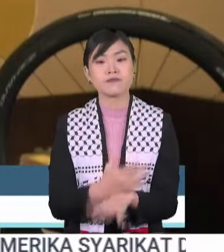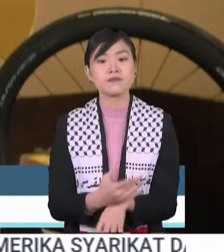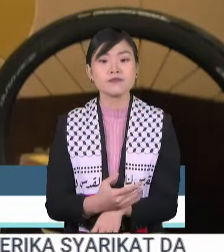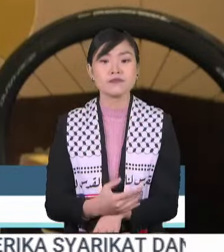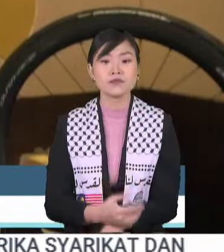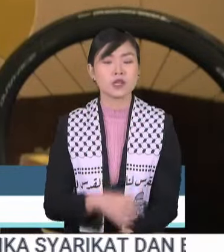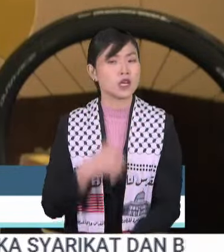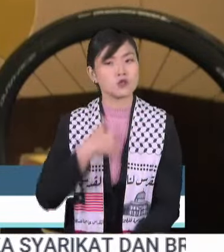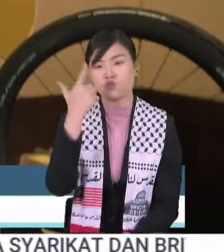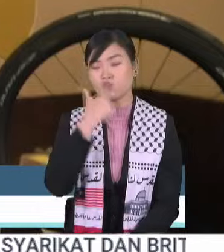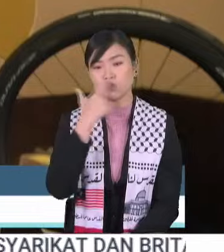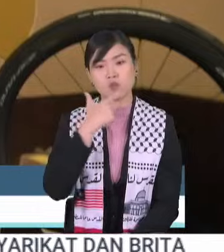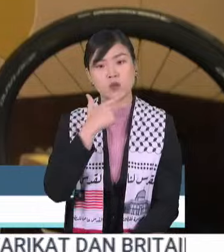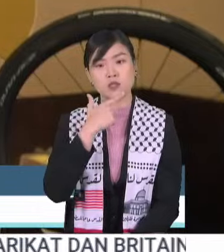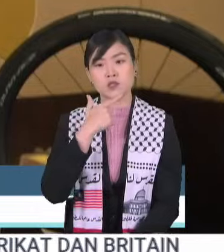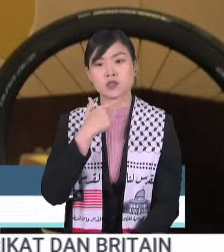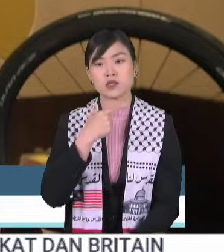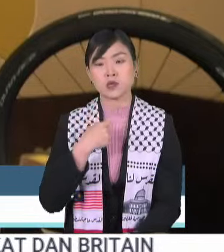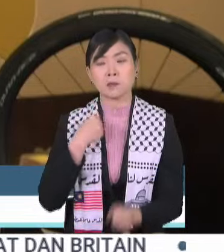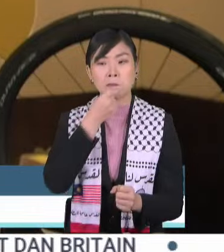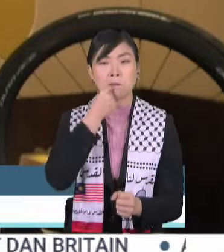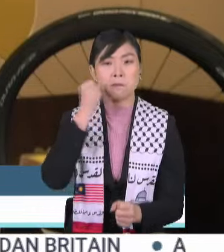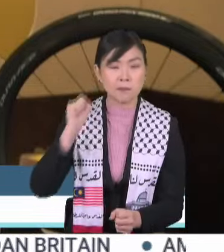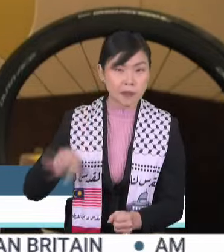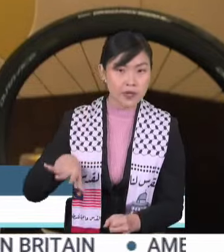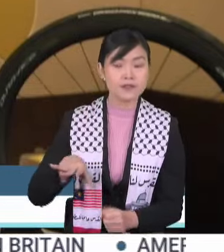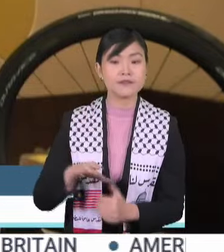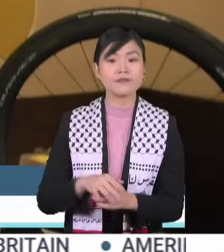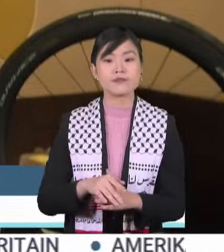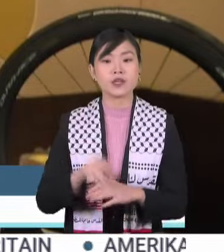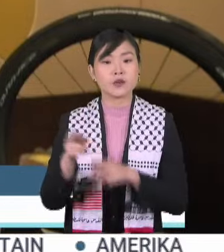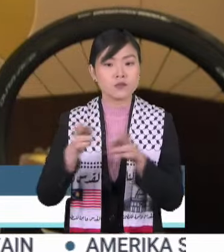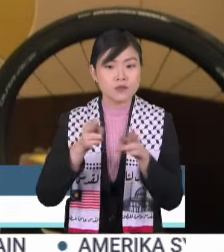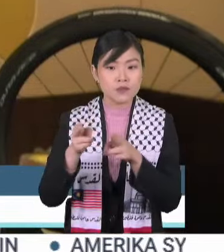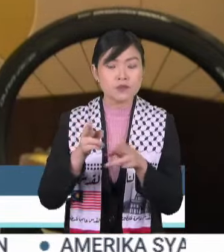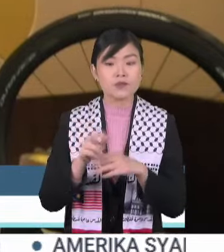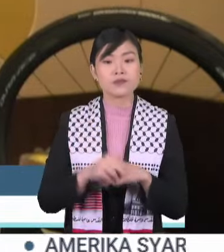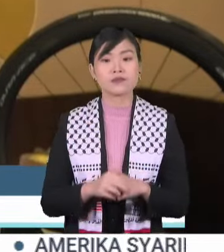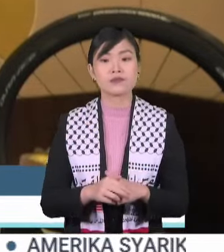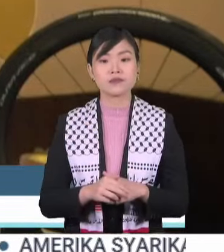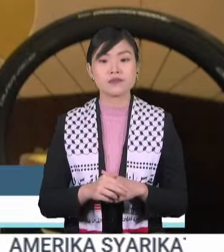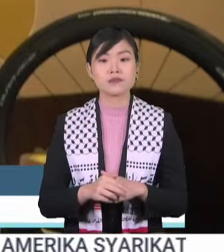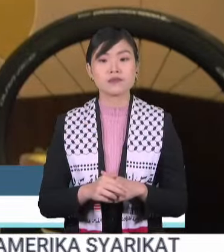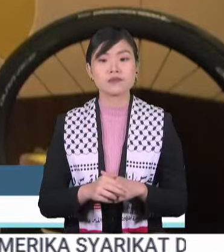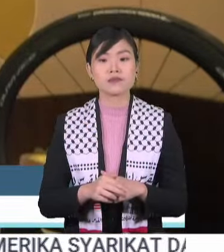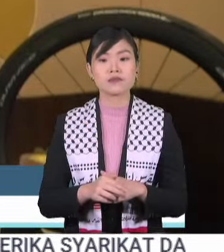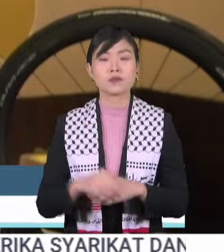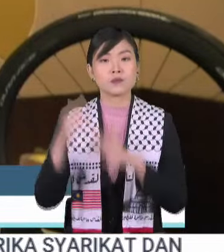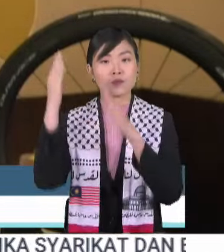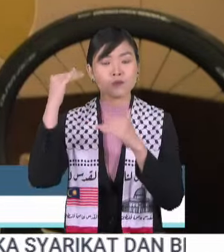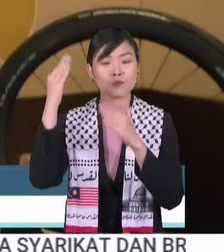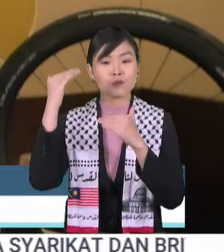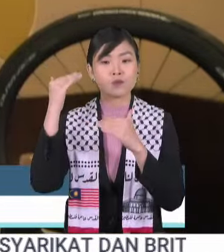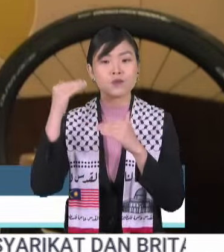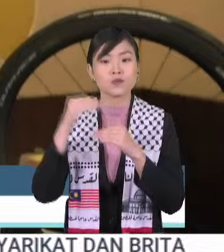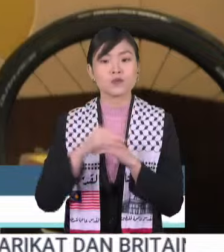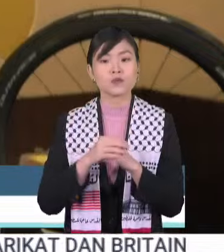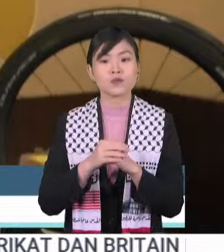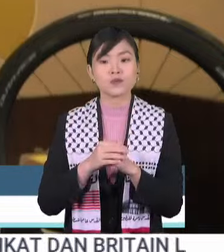tak habis punya kayu tak dapat masuk team Terengganu ni soang just mohonah buat